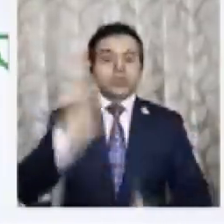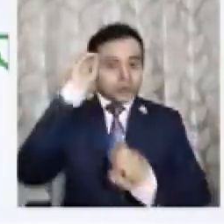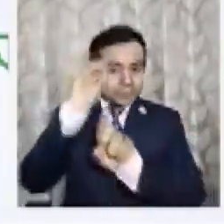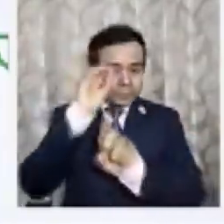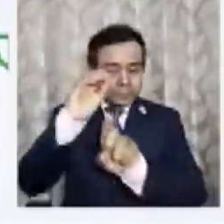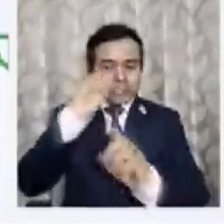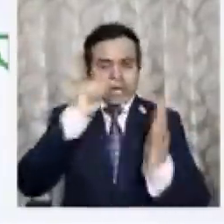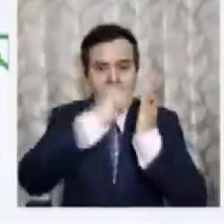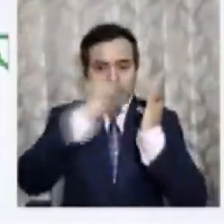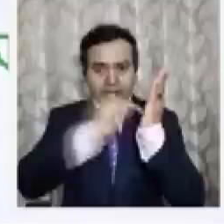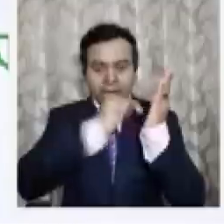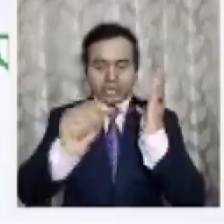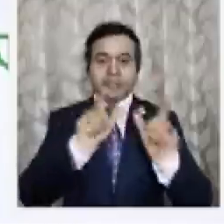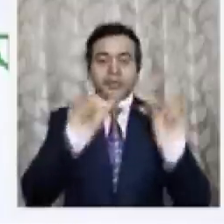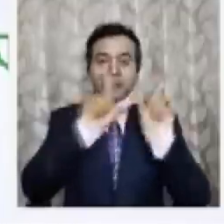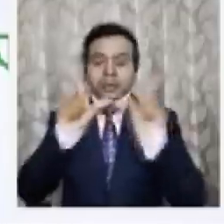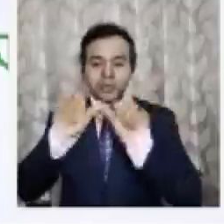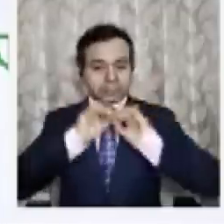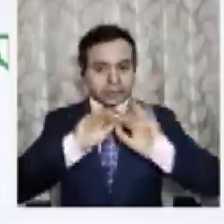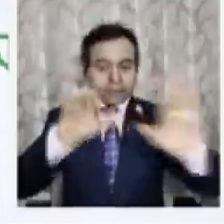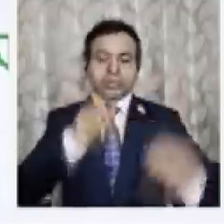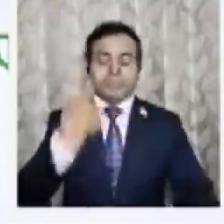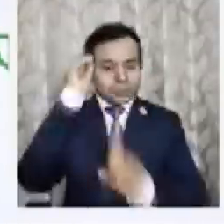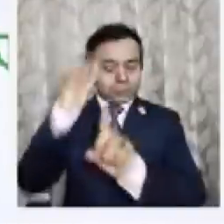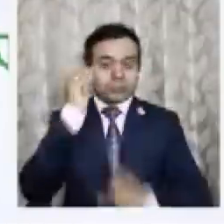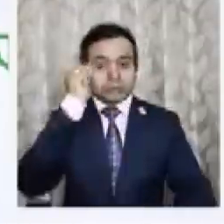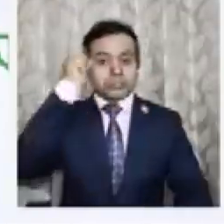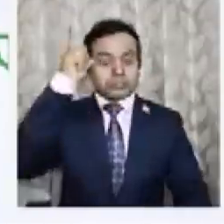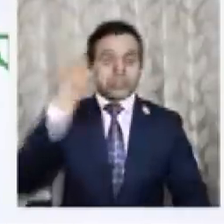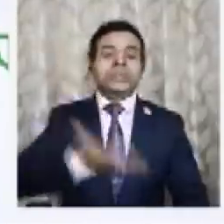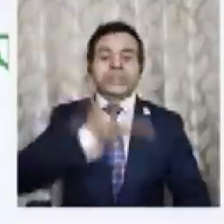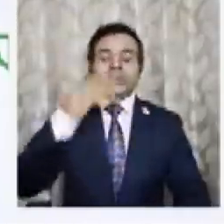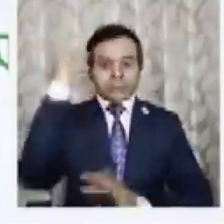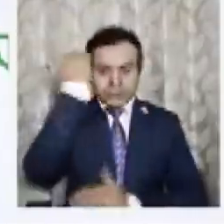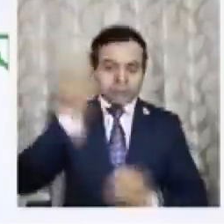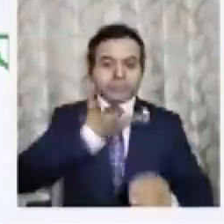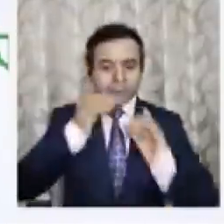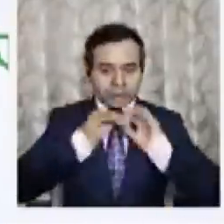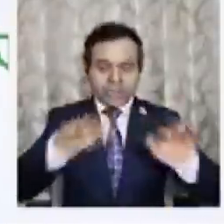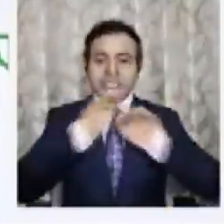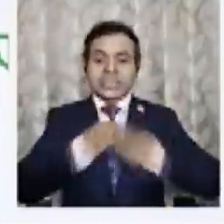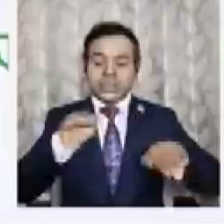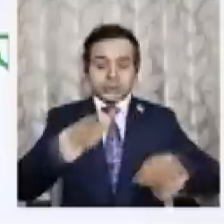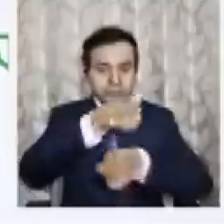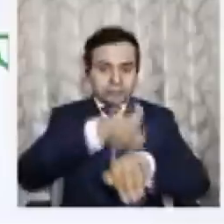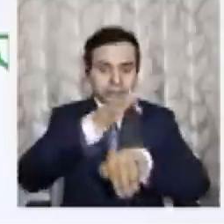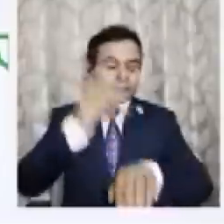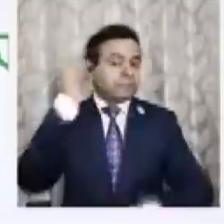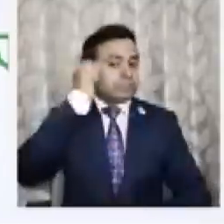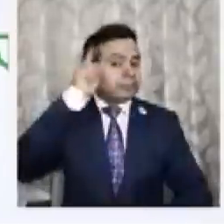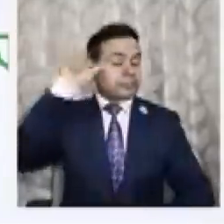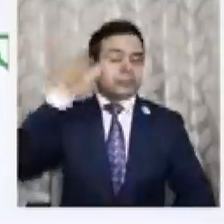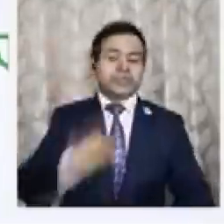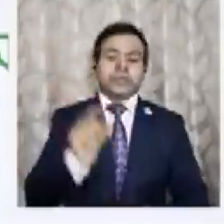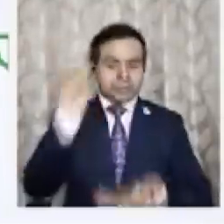স্বাস্থ্য অধিদপ্তর অনেকগুলো গাইডলাইন তৈরি করেছে COVID-19 বিষয়ক, এর মধ্যে জনসচেতনামূলক উপকরণ আছে এবং শিশুদের